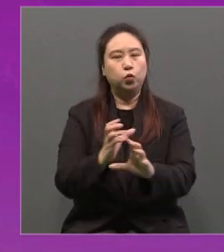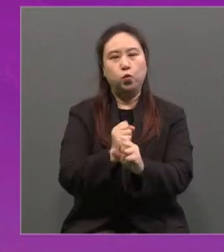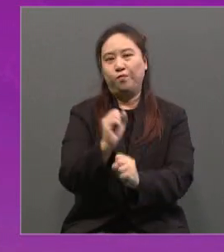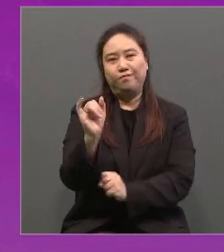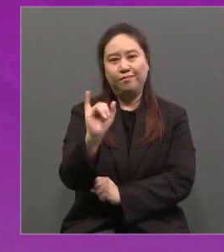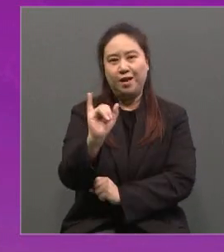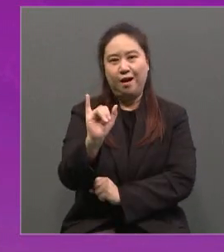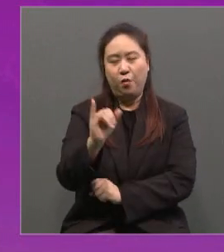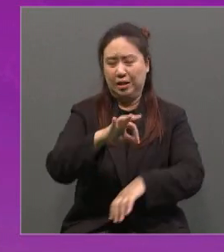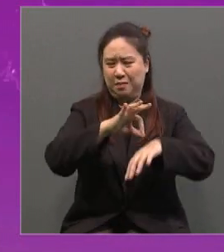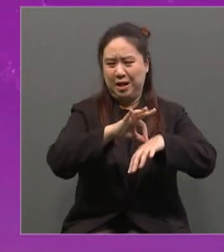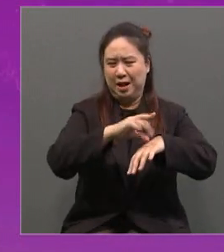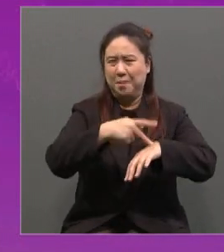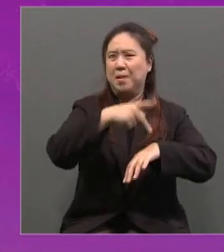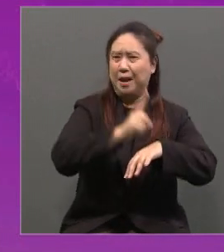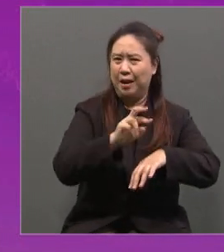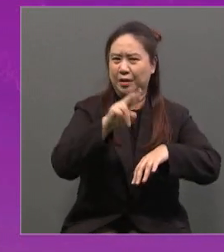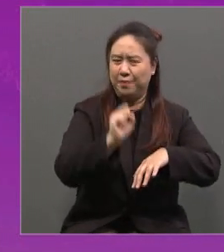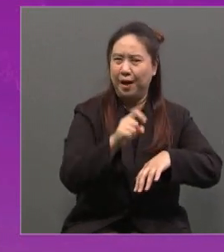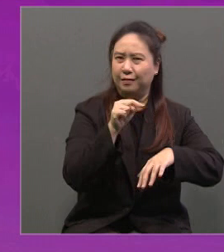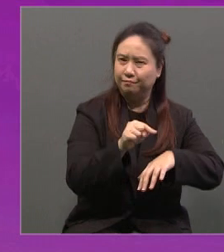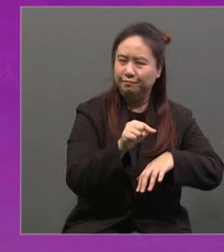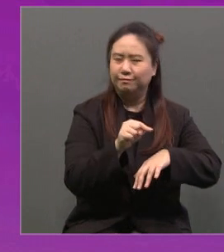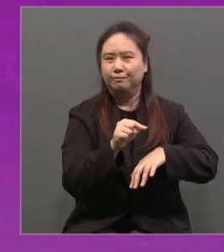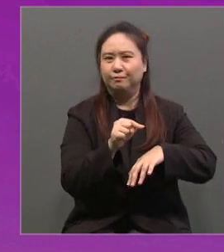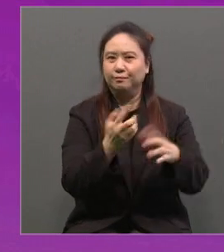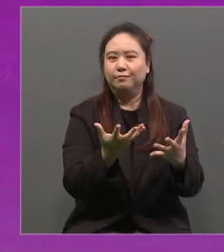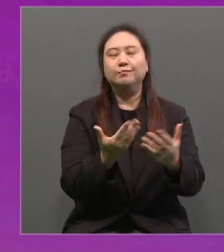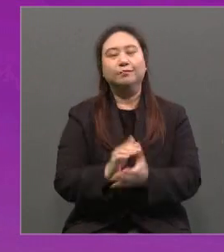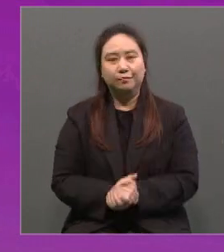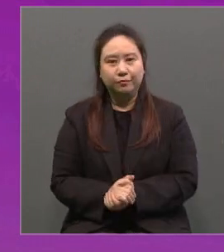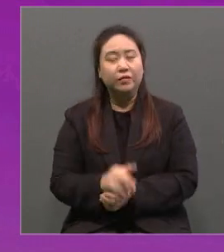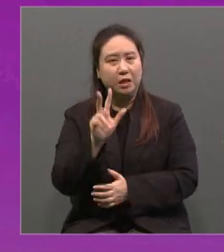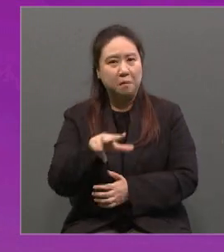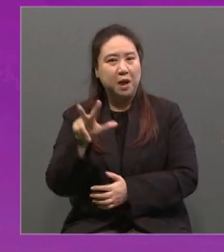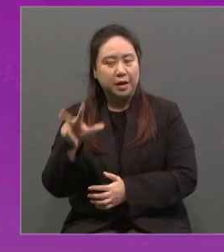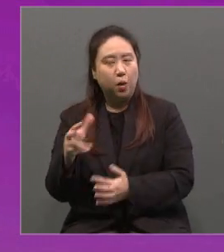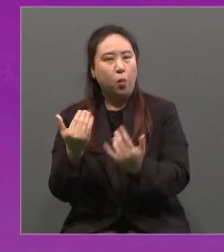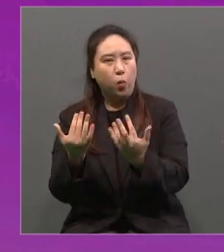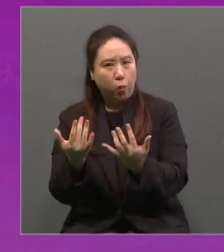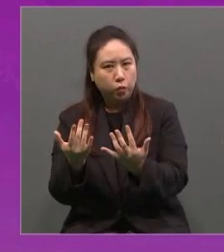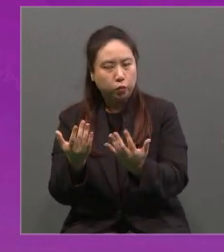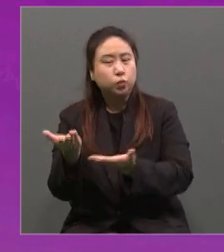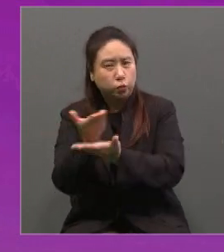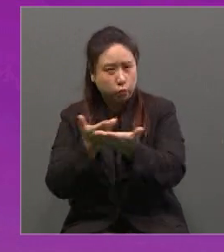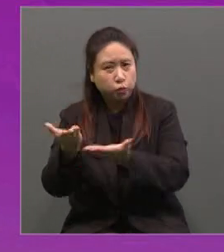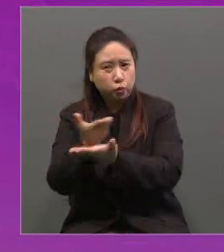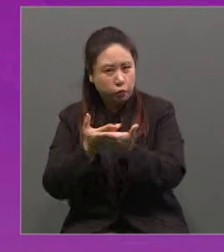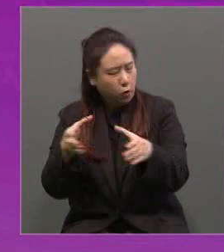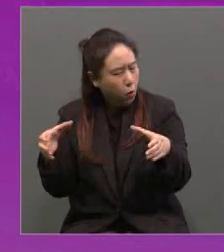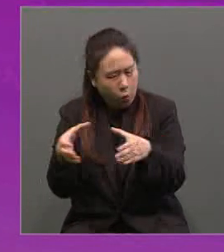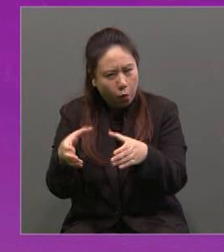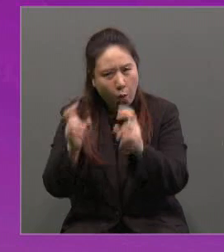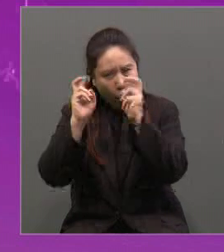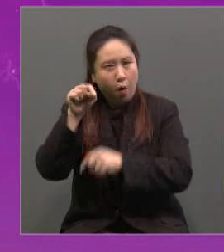ยังไงต่อดีสำหรับตำแหน่งประธานสภาผู้แทนราษฎรอย่างที่ย้ำกันนะคะว่าเดี๋ยวเพื่อไทยเขาจะคุยในประเด็นนี้กันเฉพาะเลย